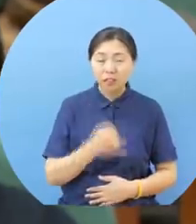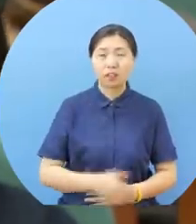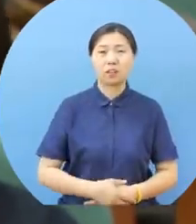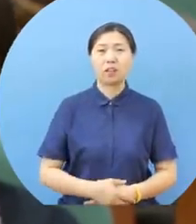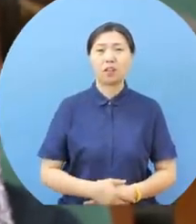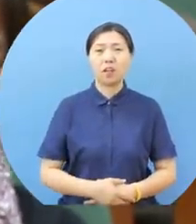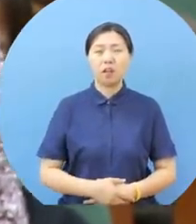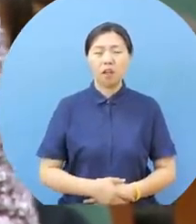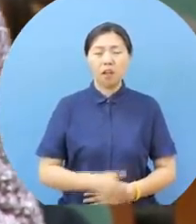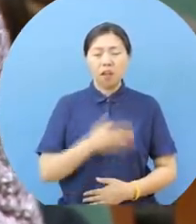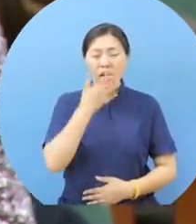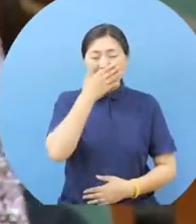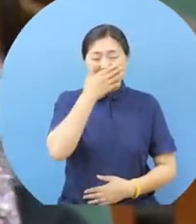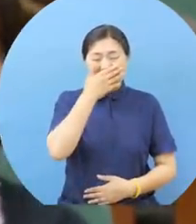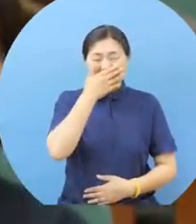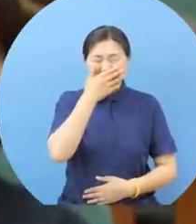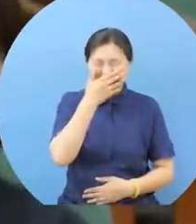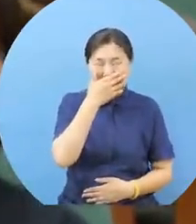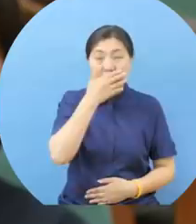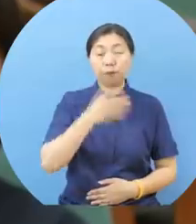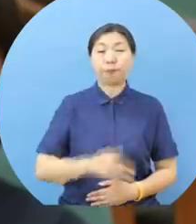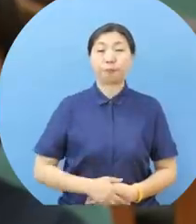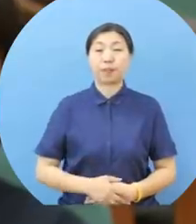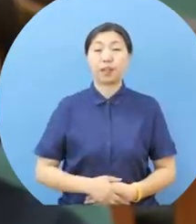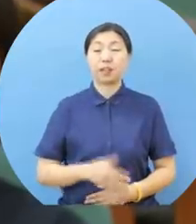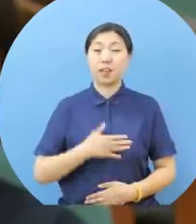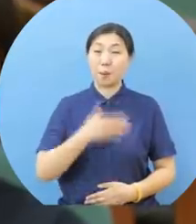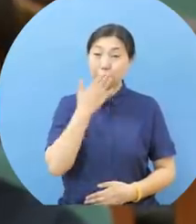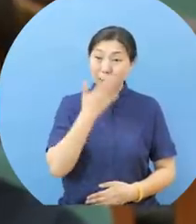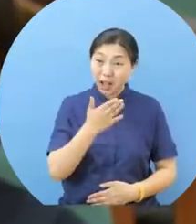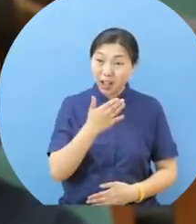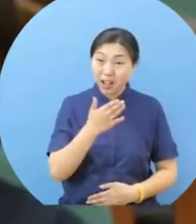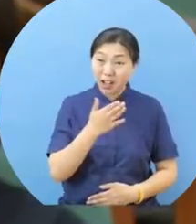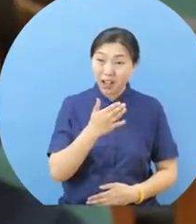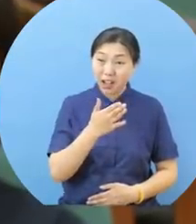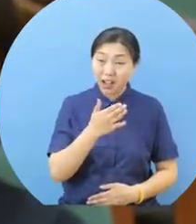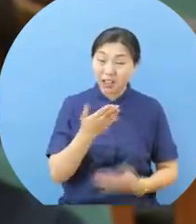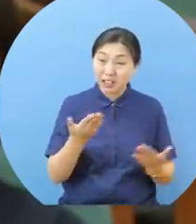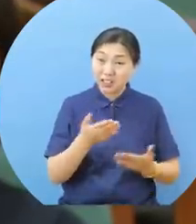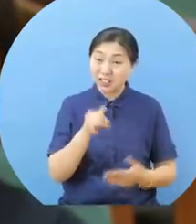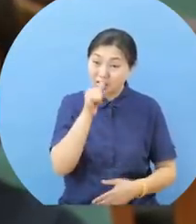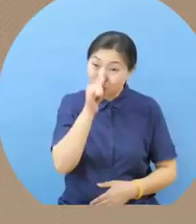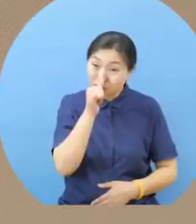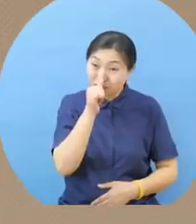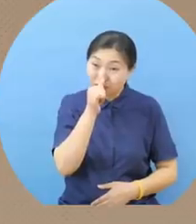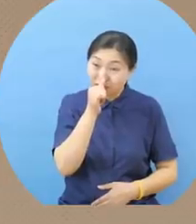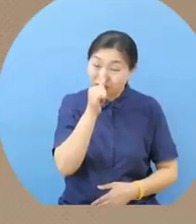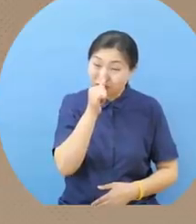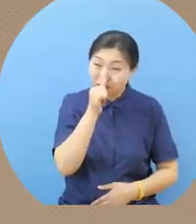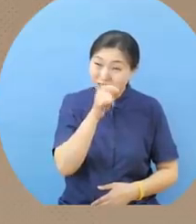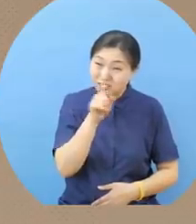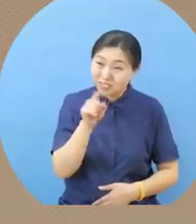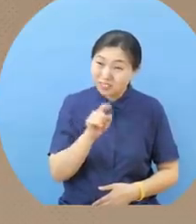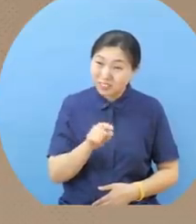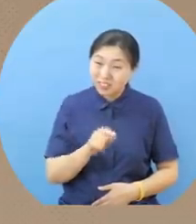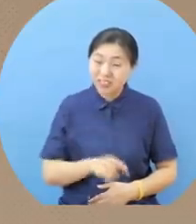그래도 될까 제가 할 수 있는게 짱 아